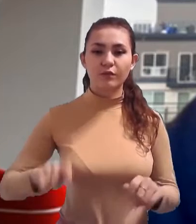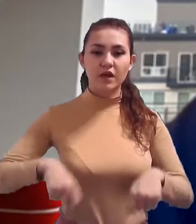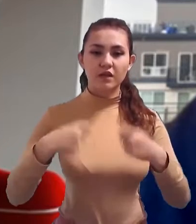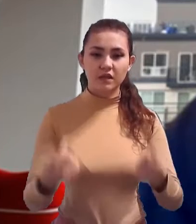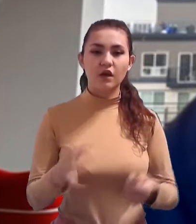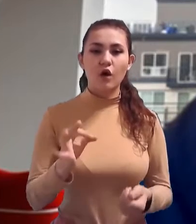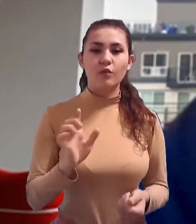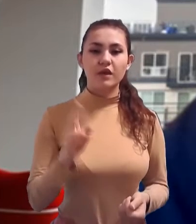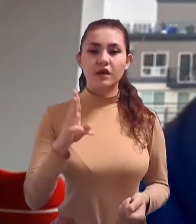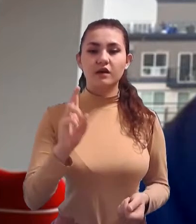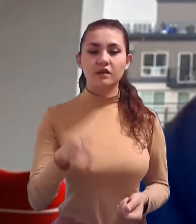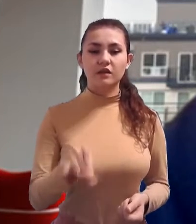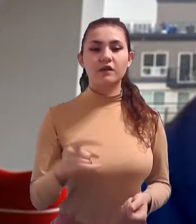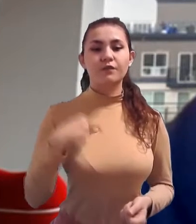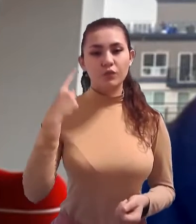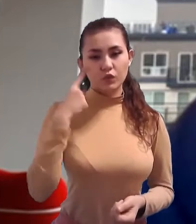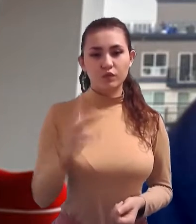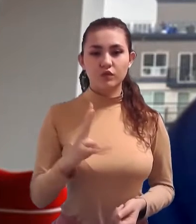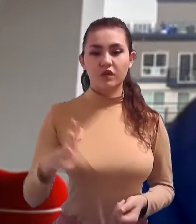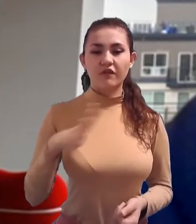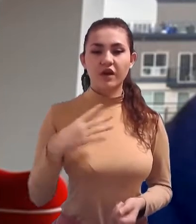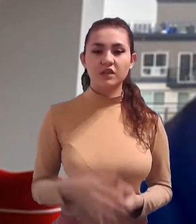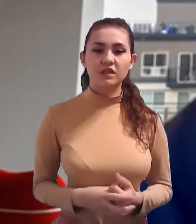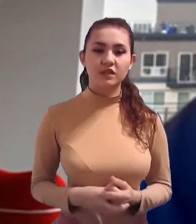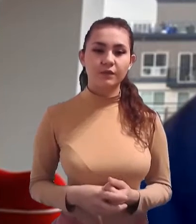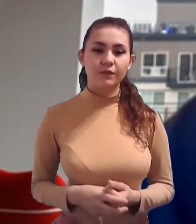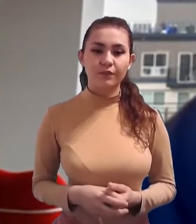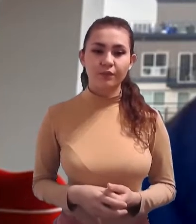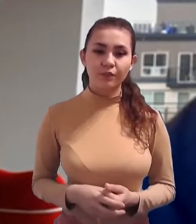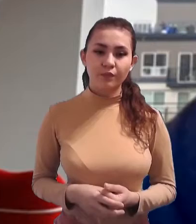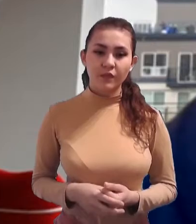тут, я думаю, навряд чи хтось наважиться